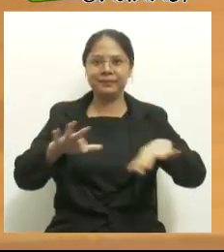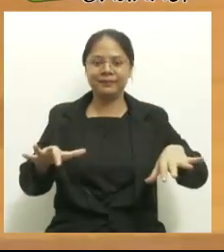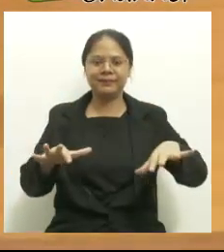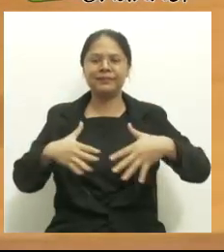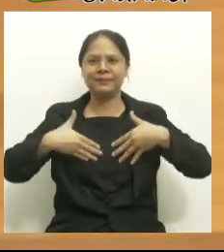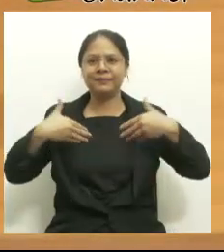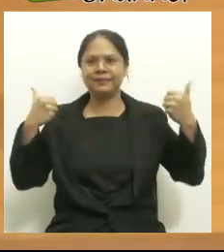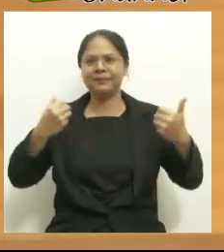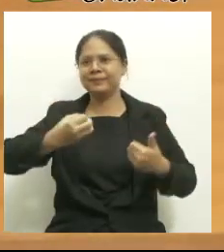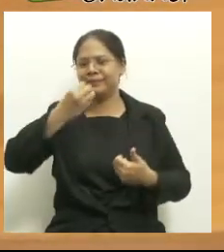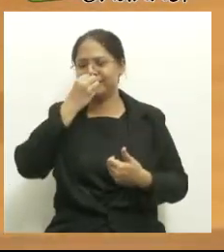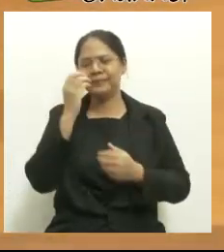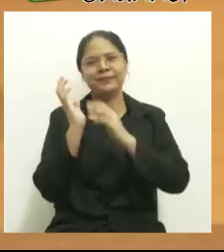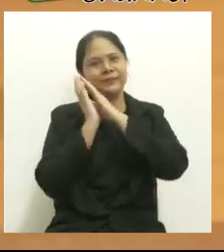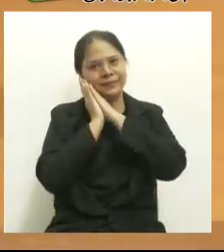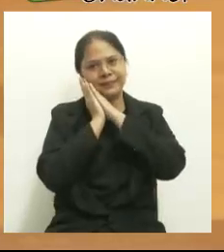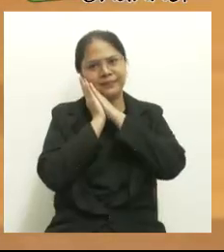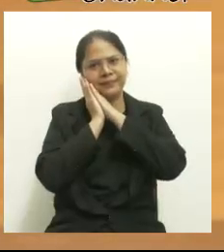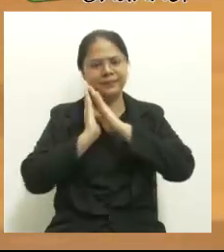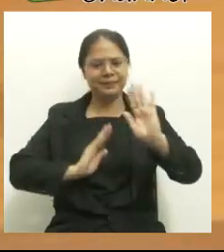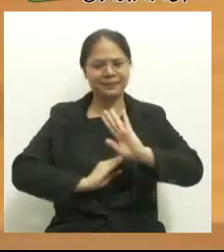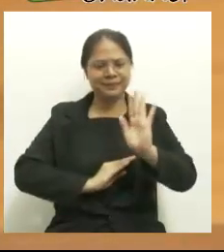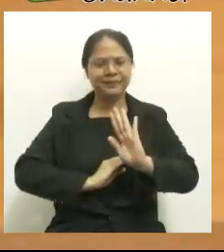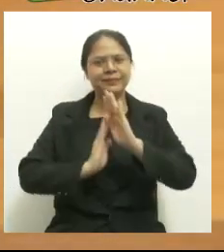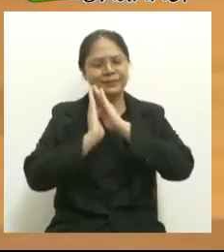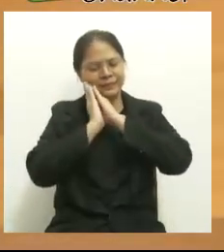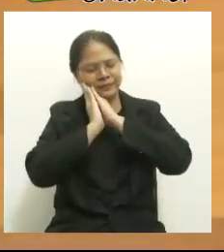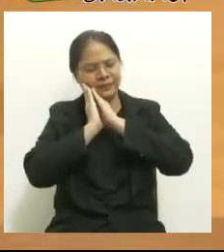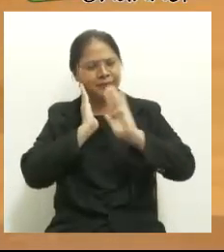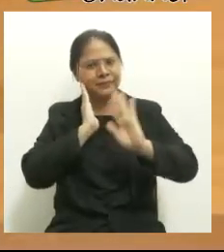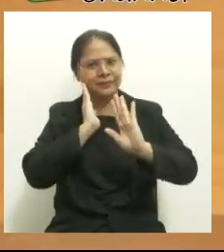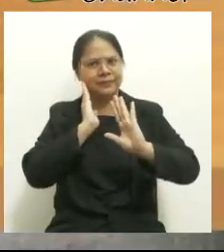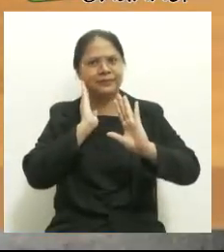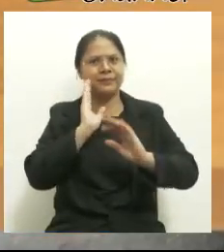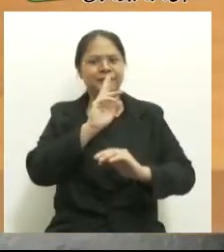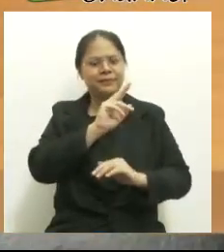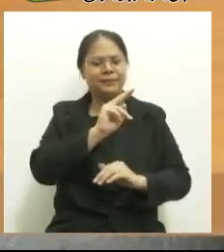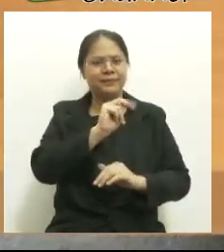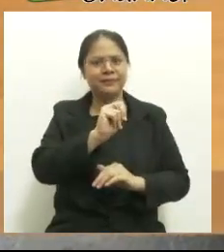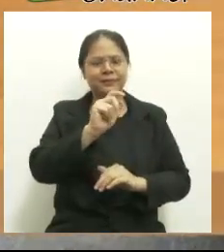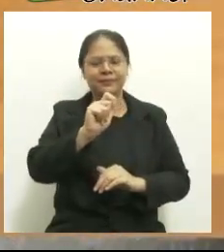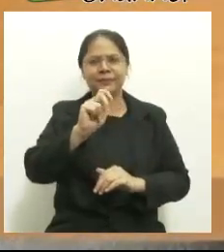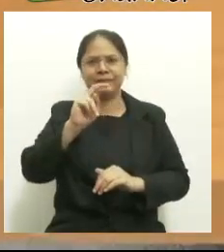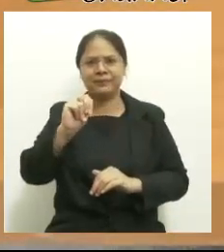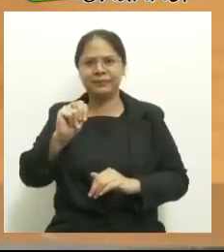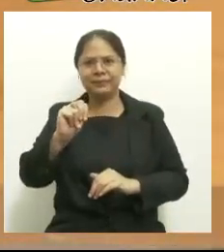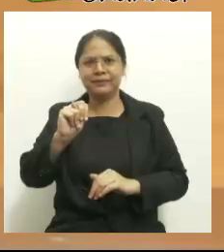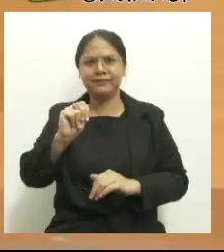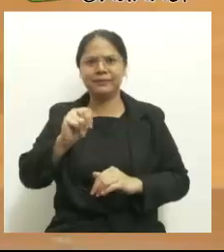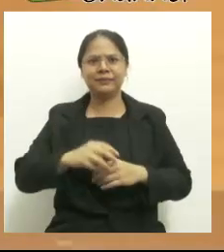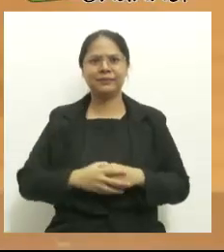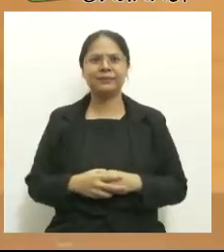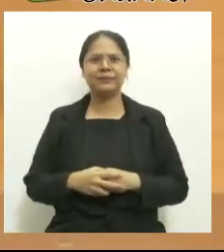อนจริงๆแล้วไม่ใช่นอนหลับแต่คือนอนรอนอนค่ะ Yes, Tungin not spell like